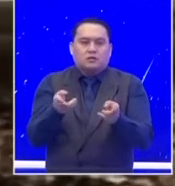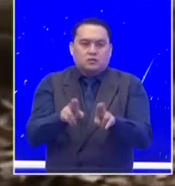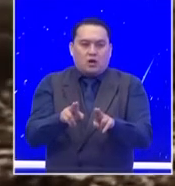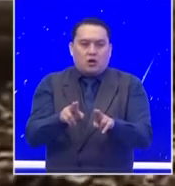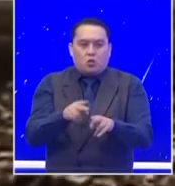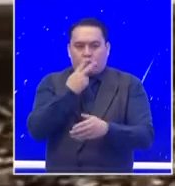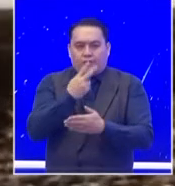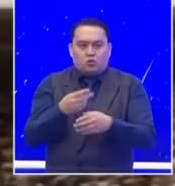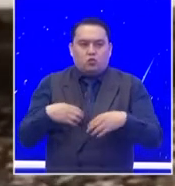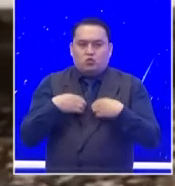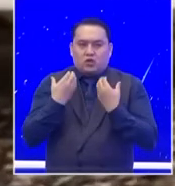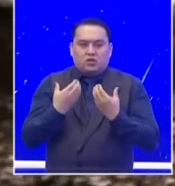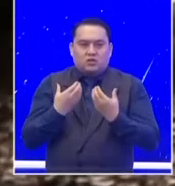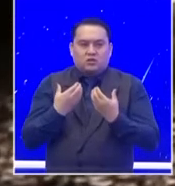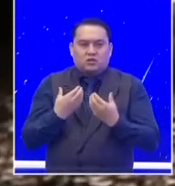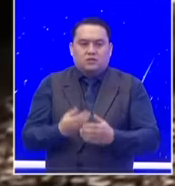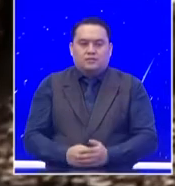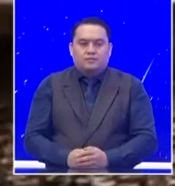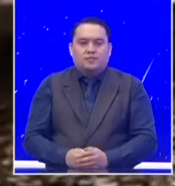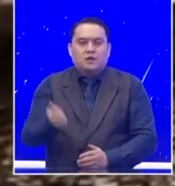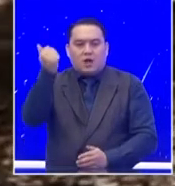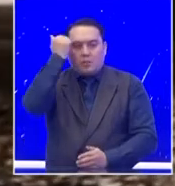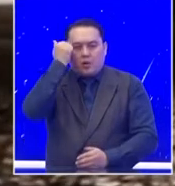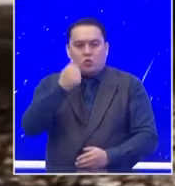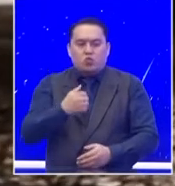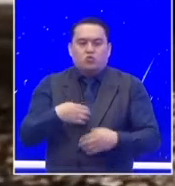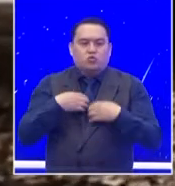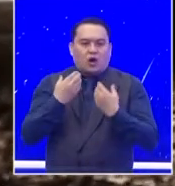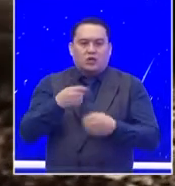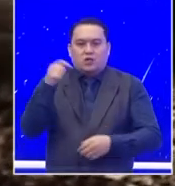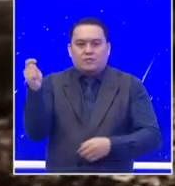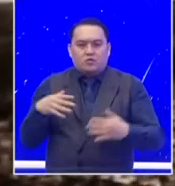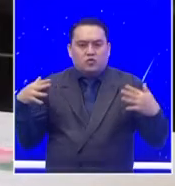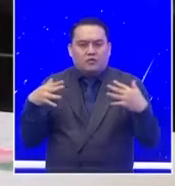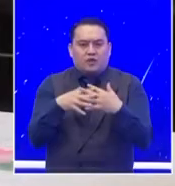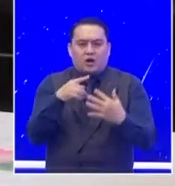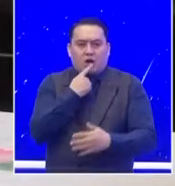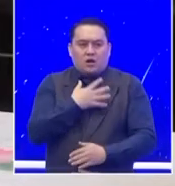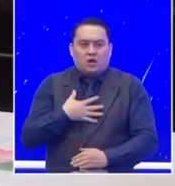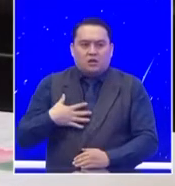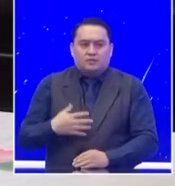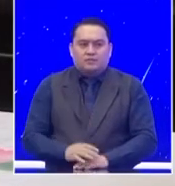пожелаю увидеть ужасы войны», — говорит ветеран. Напоминает о кровавых битвах и боевые раны.